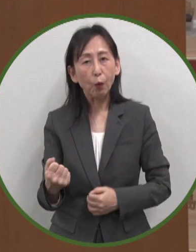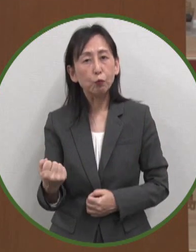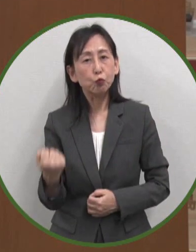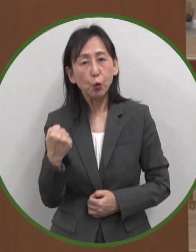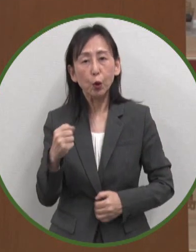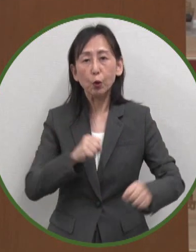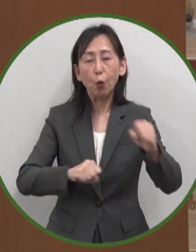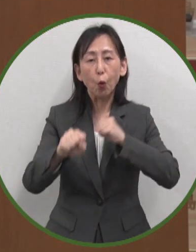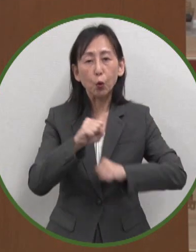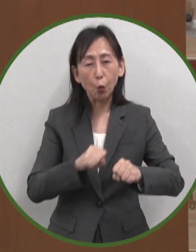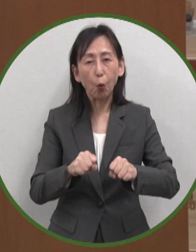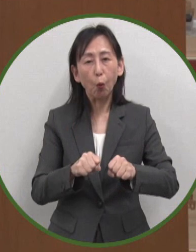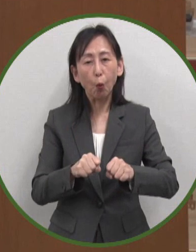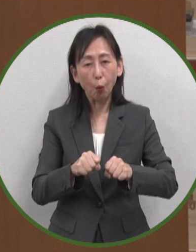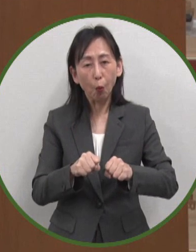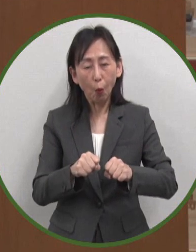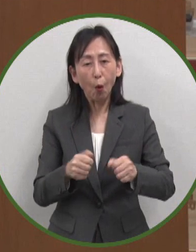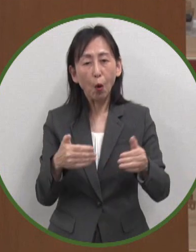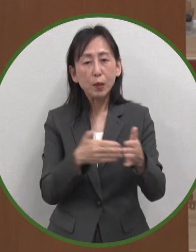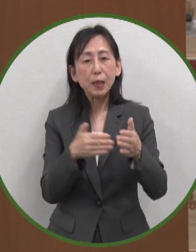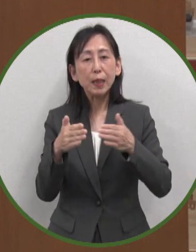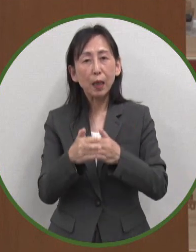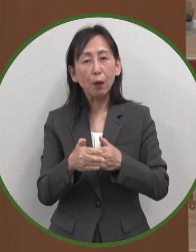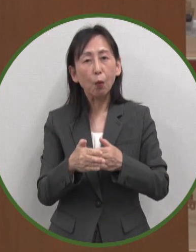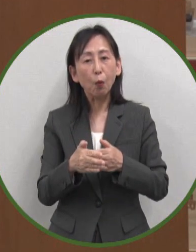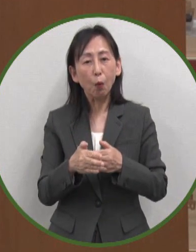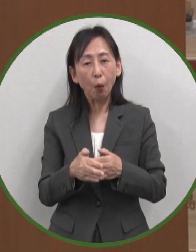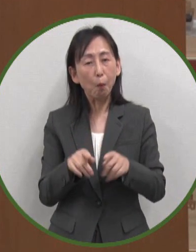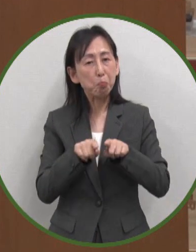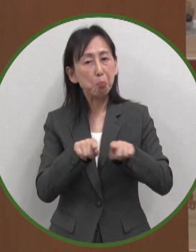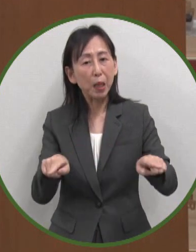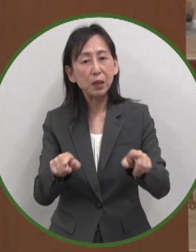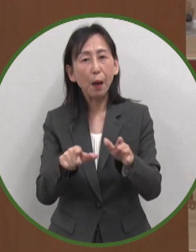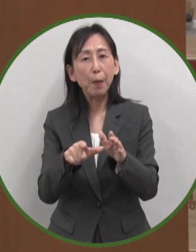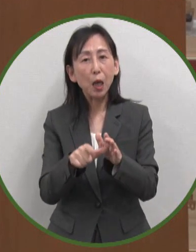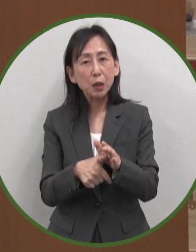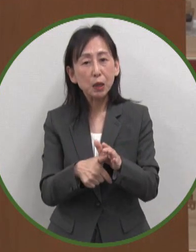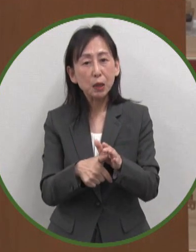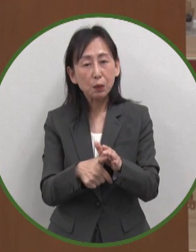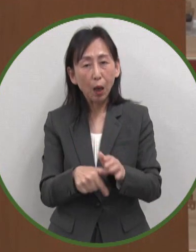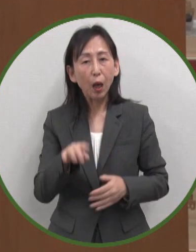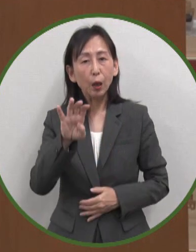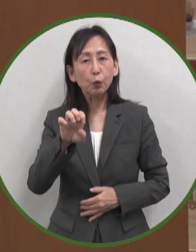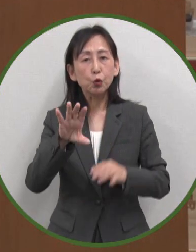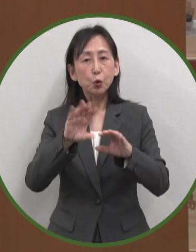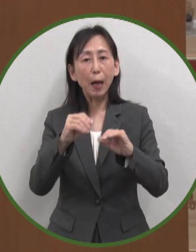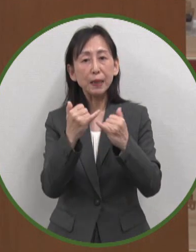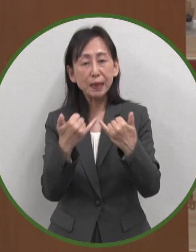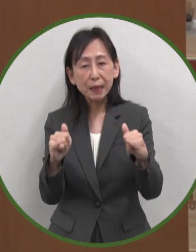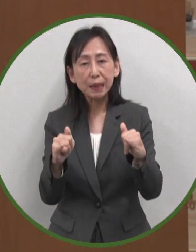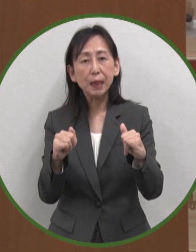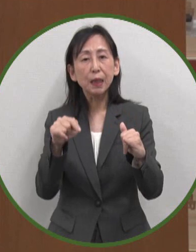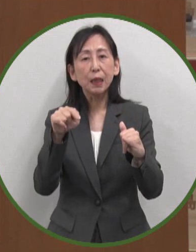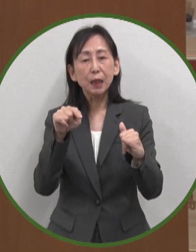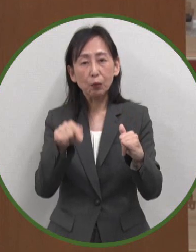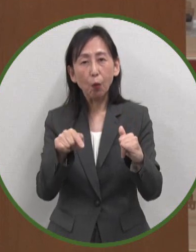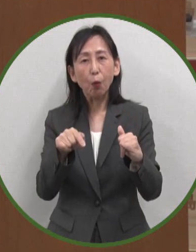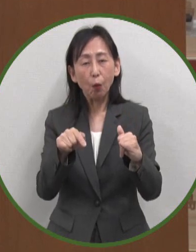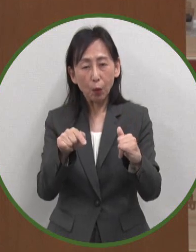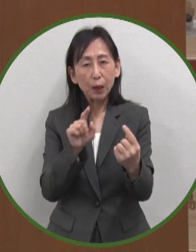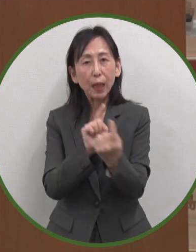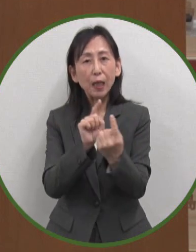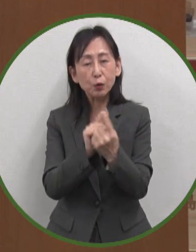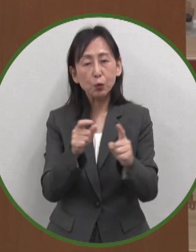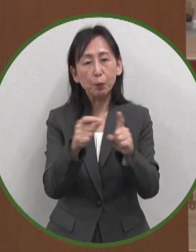行動制限のようなものをもしされた場合には、こういうこの40万人の、全事業所 PCR というのは、